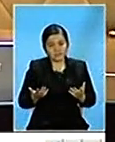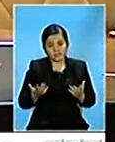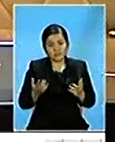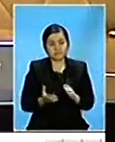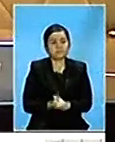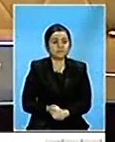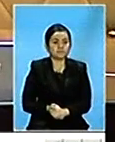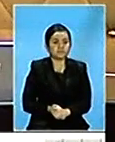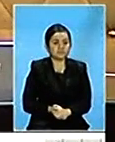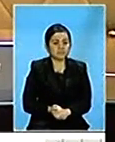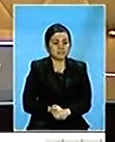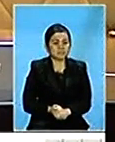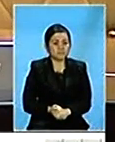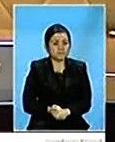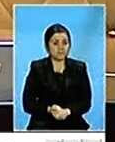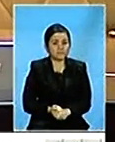ท่าน